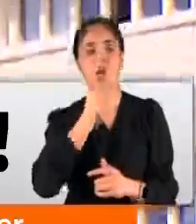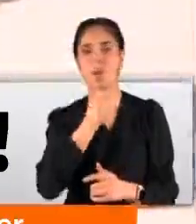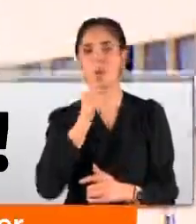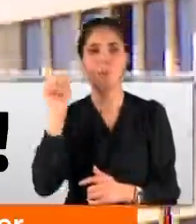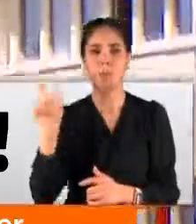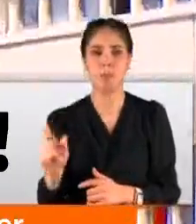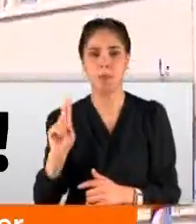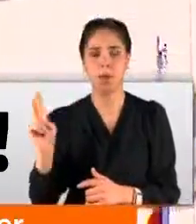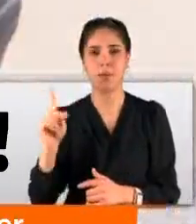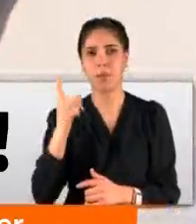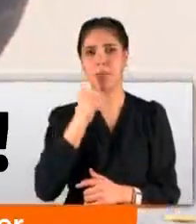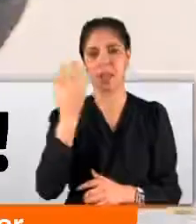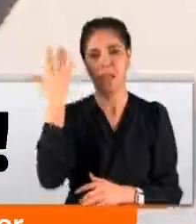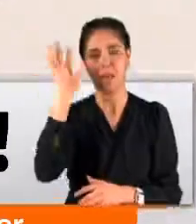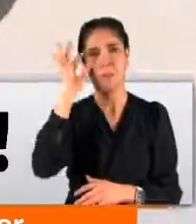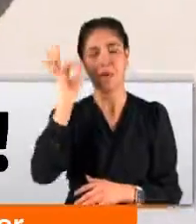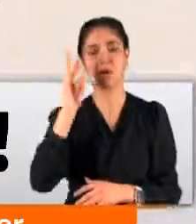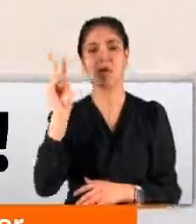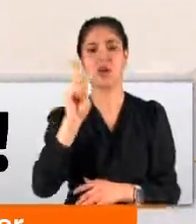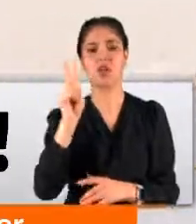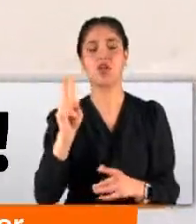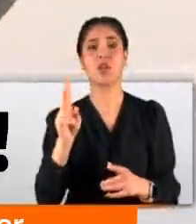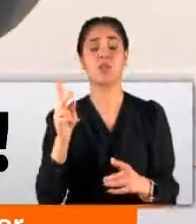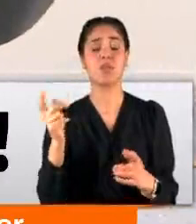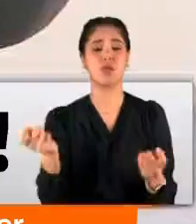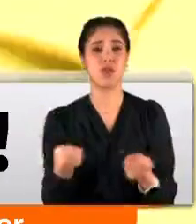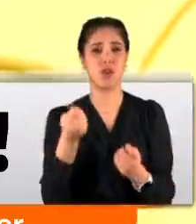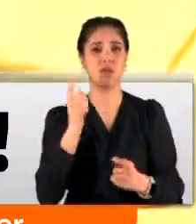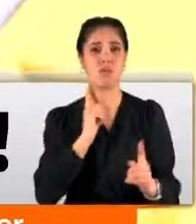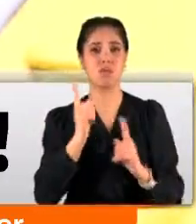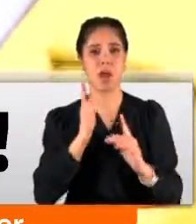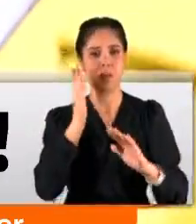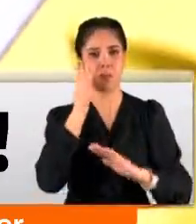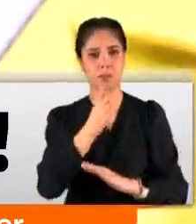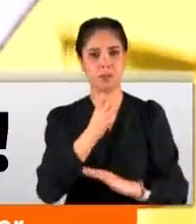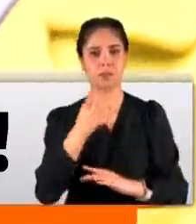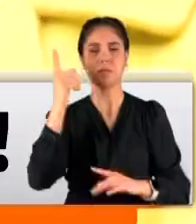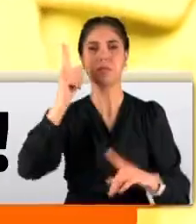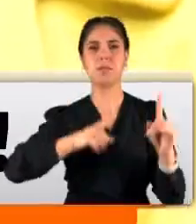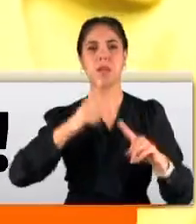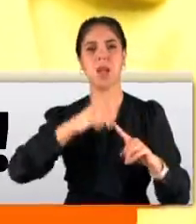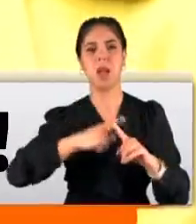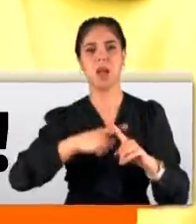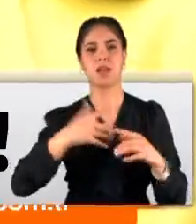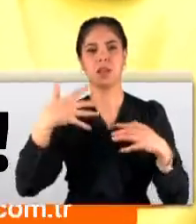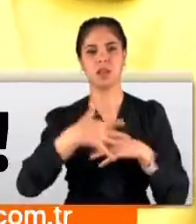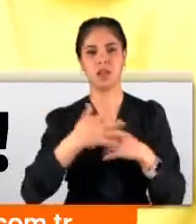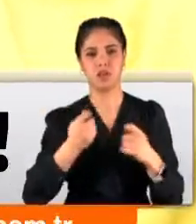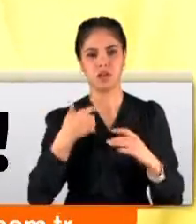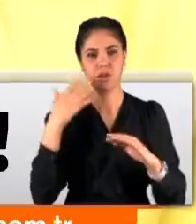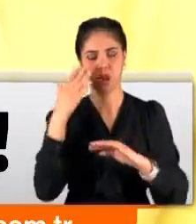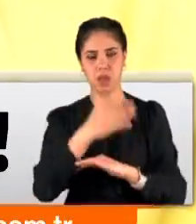Caner Bulca da geçen yıl Bakırköy 20. İş Mahkemesi'nin kapısını çaldı. Bazen işte ek işler çıkıyorum akşamları, iş